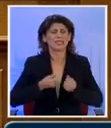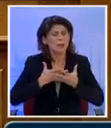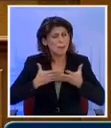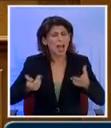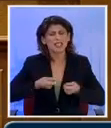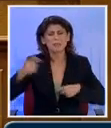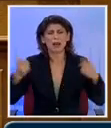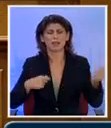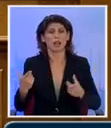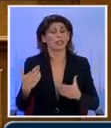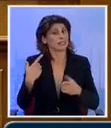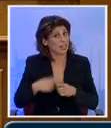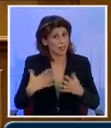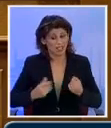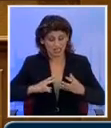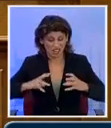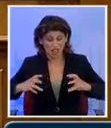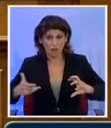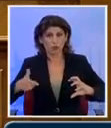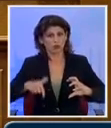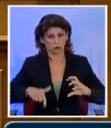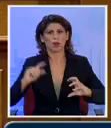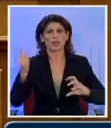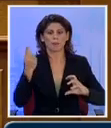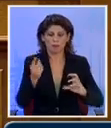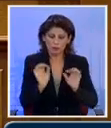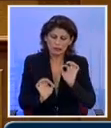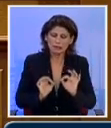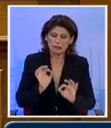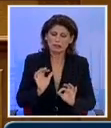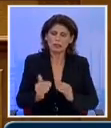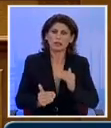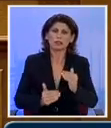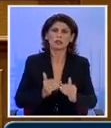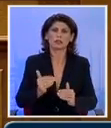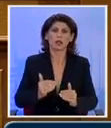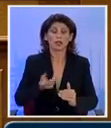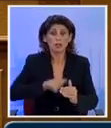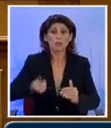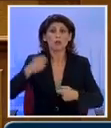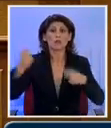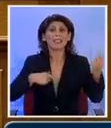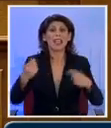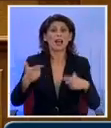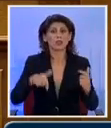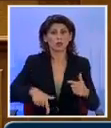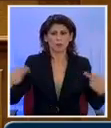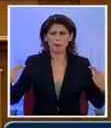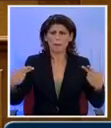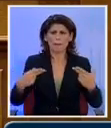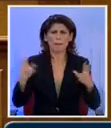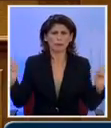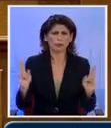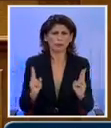σπατάλες. Και η Ελλάδα έχει τεράστιες τρευλώσεις που τώρα τις θεραπεύουμε μία-μία και τεράστιες, μεγαλύτερες ακόμα σπατάλες, τις οποίες και κόβουμε